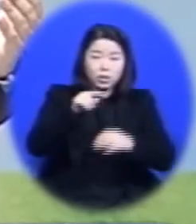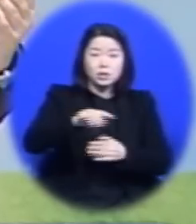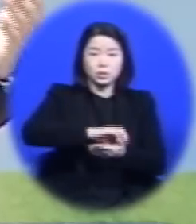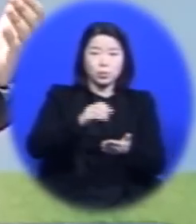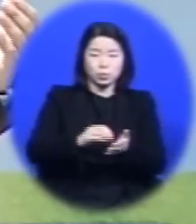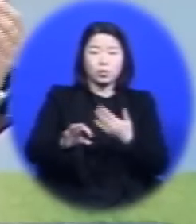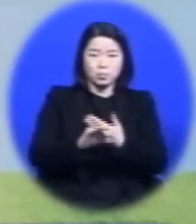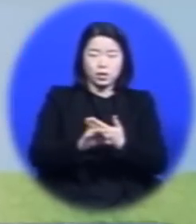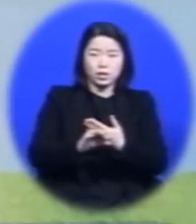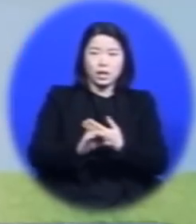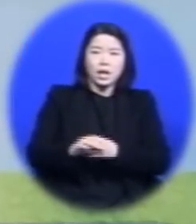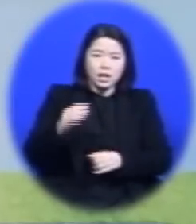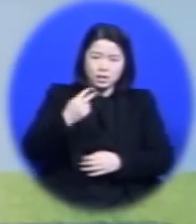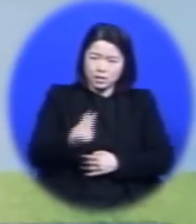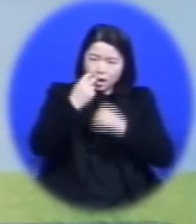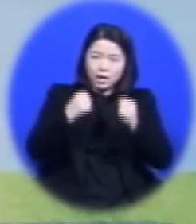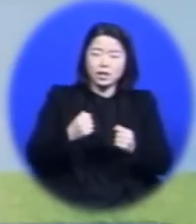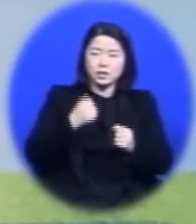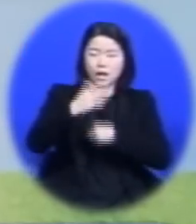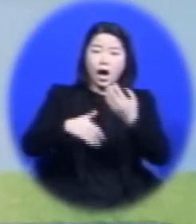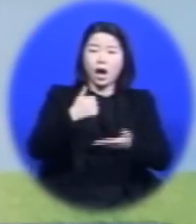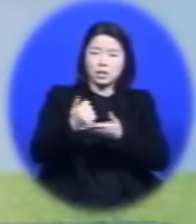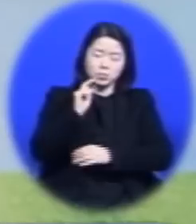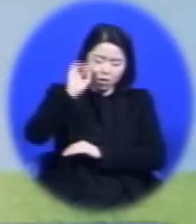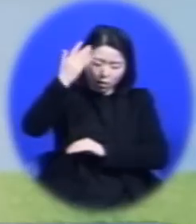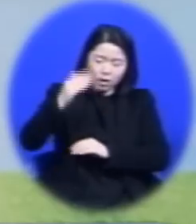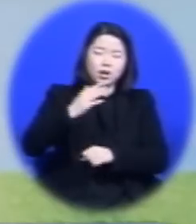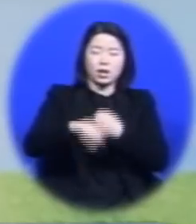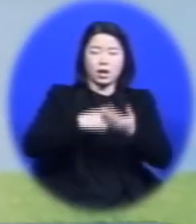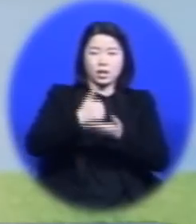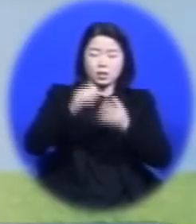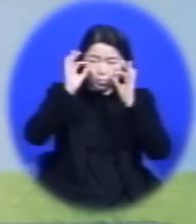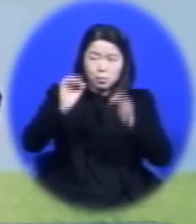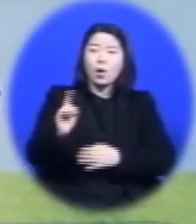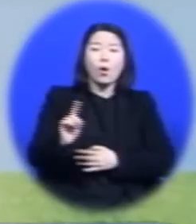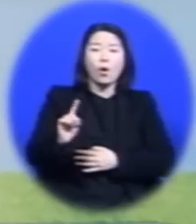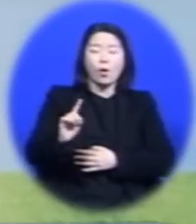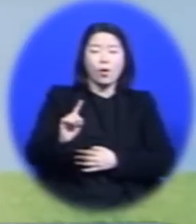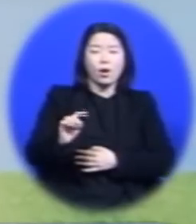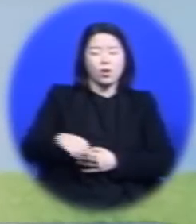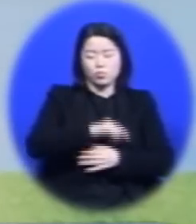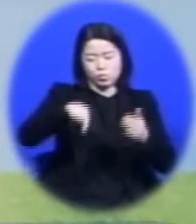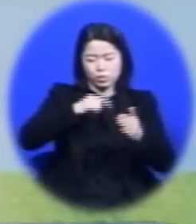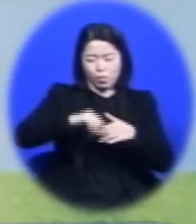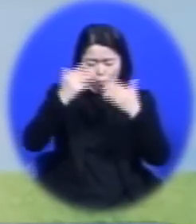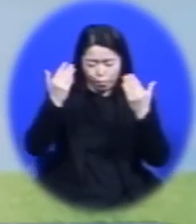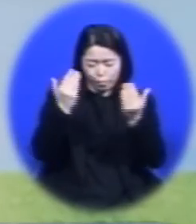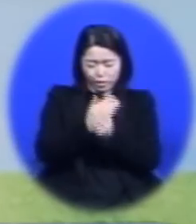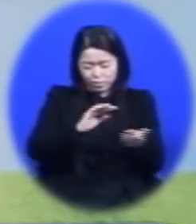하나님을 살아계신 하나님을 만나면 어떤 일이 벌어질까요 우리 속이 완전히 뒤집어져